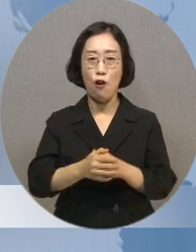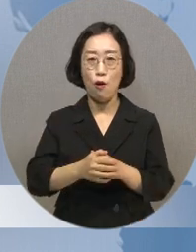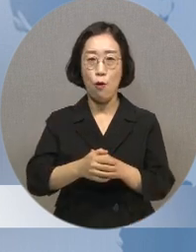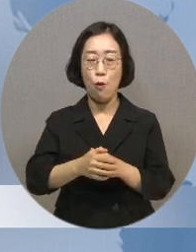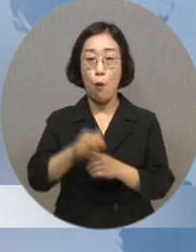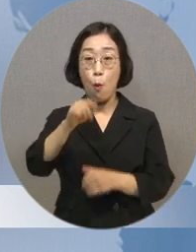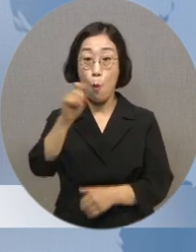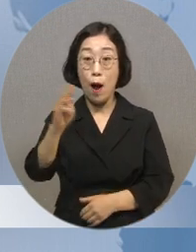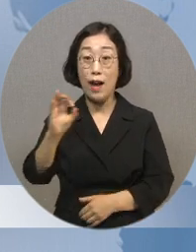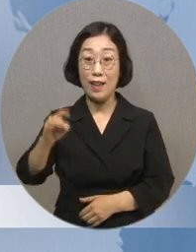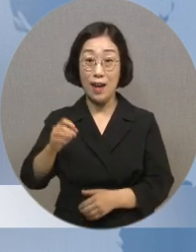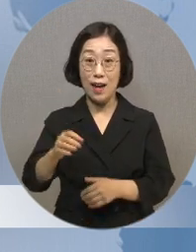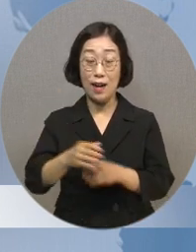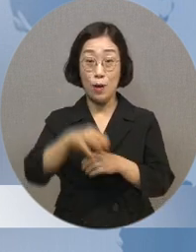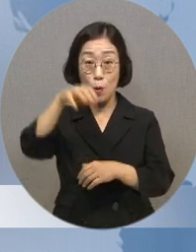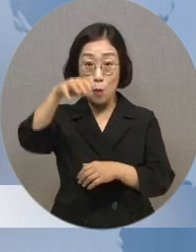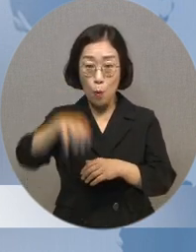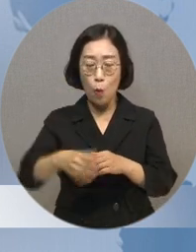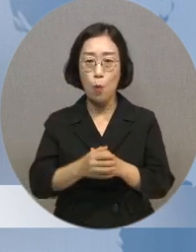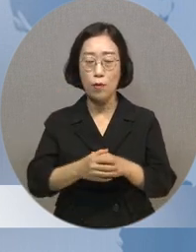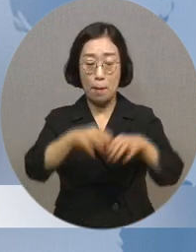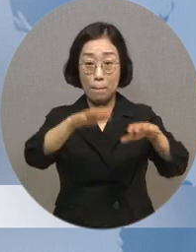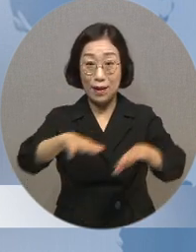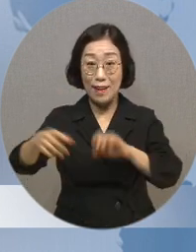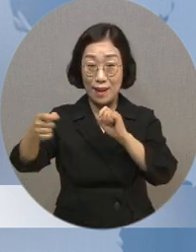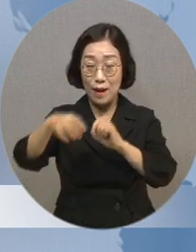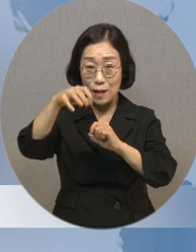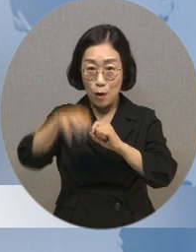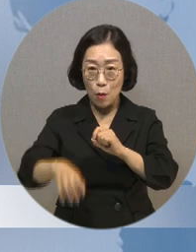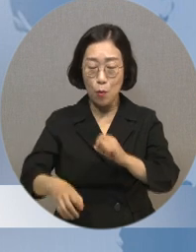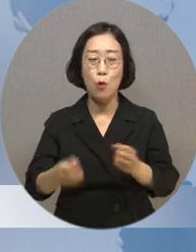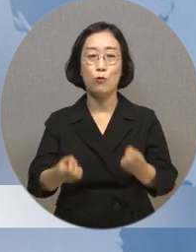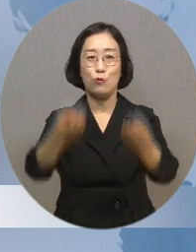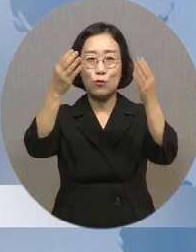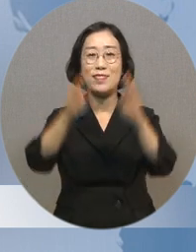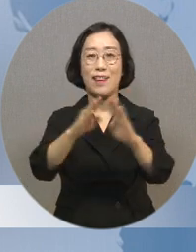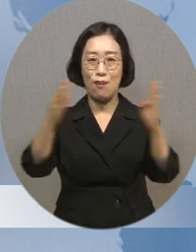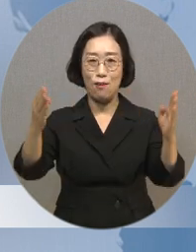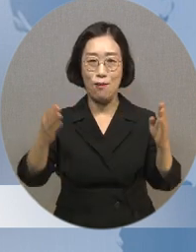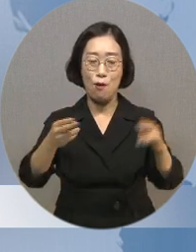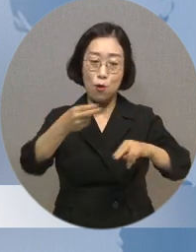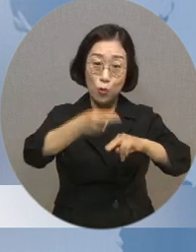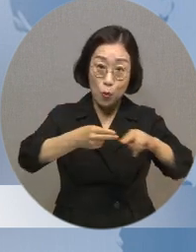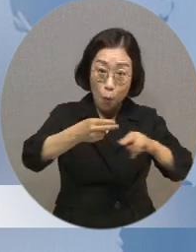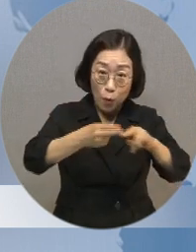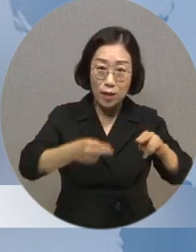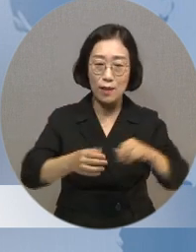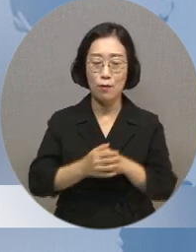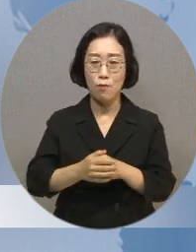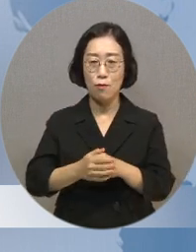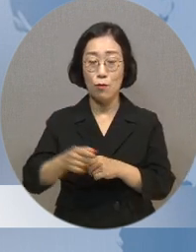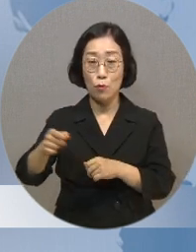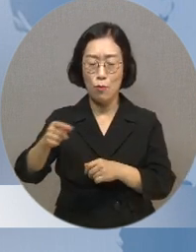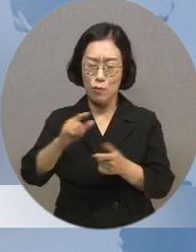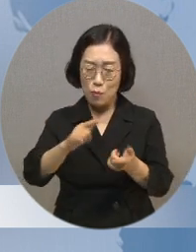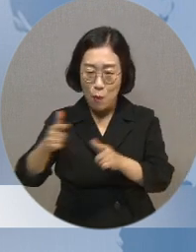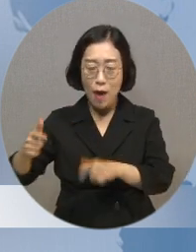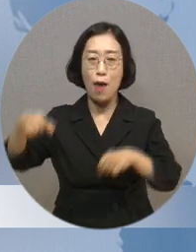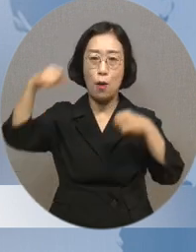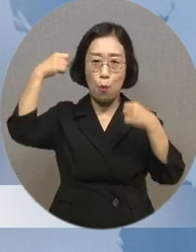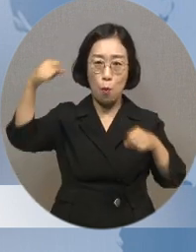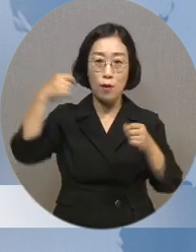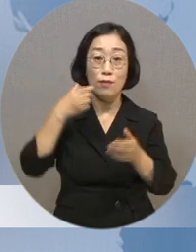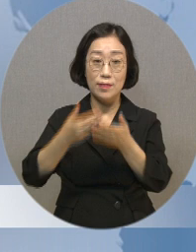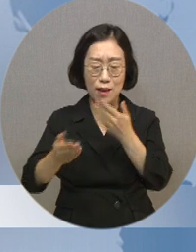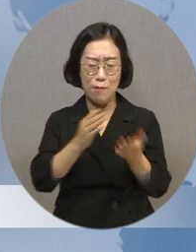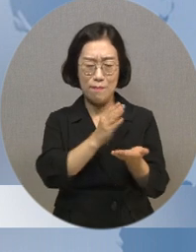광양의 망덕포구에서는 전어 축제가 열렸는데요. 맛있는 요리는 물론 전 세대를 아우르는 공연과 체험